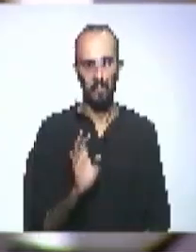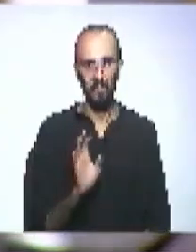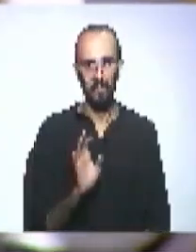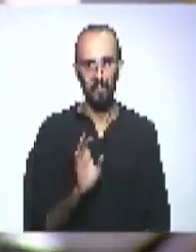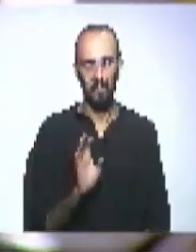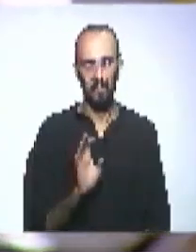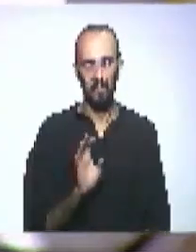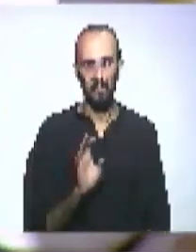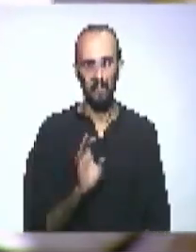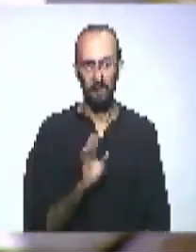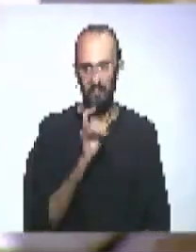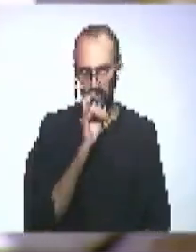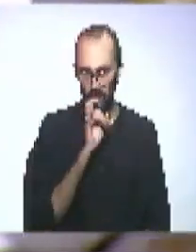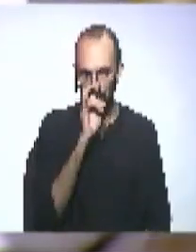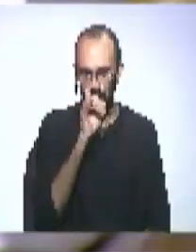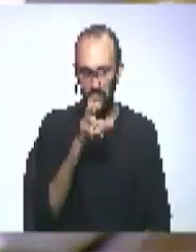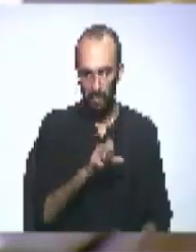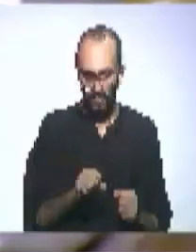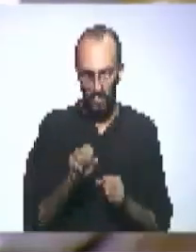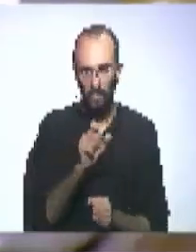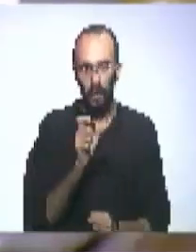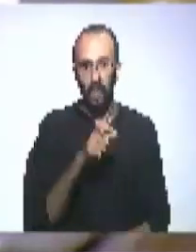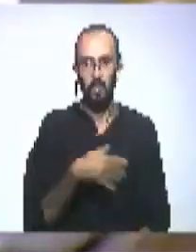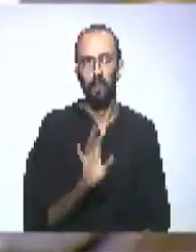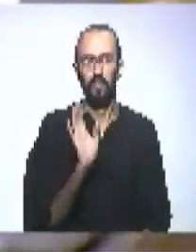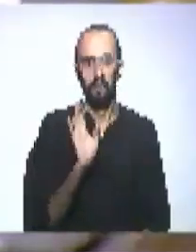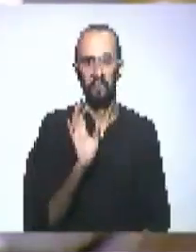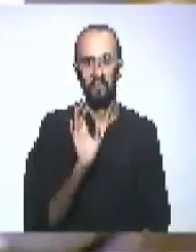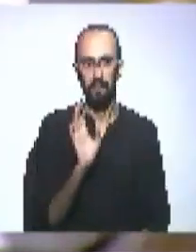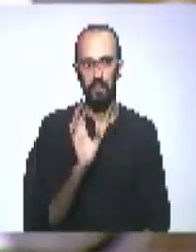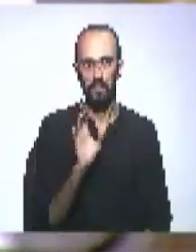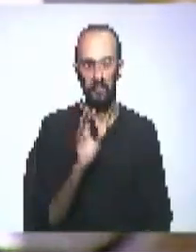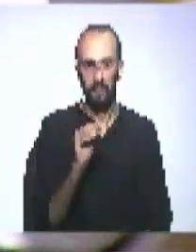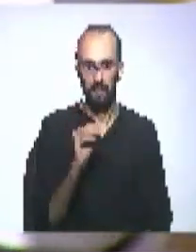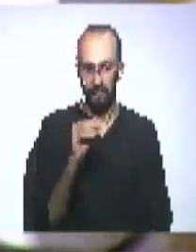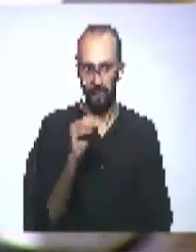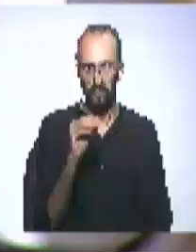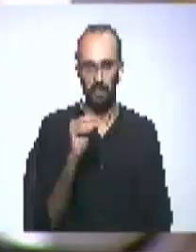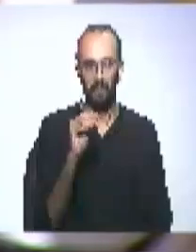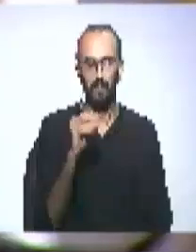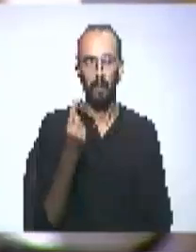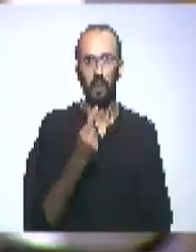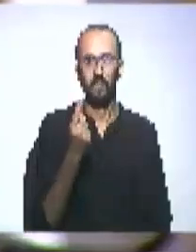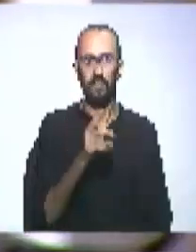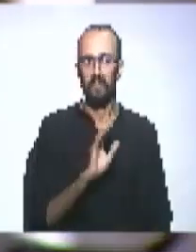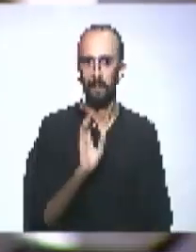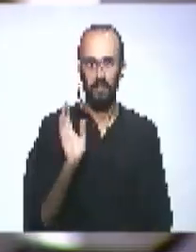المهنه او الصنعه يعني، ان انت ازاي تخليها تمسك لوحدها كده، تبقى العجينه كده مسمغه كده لوحدها